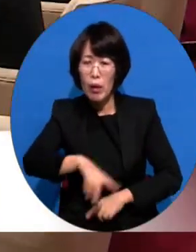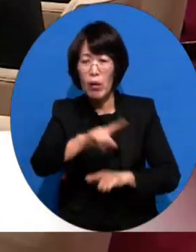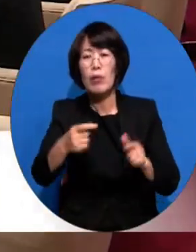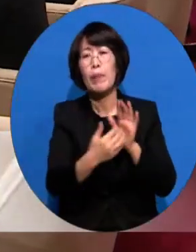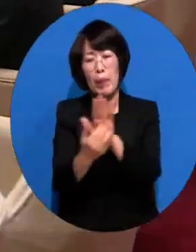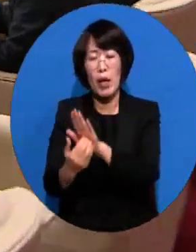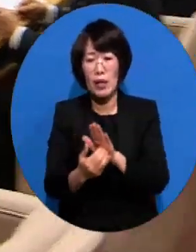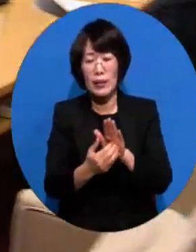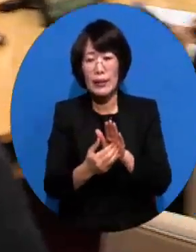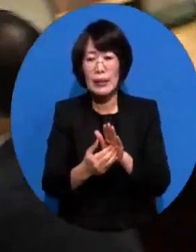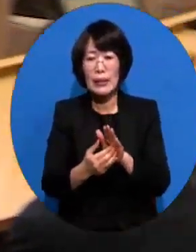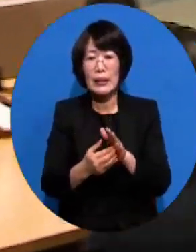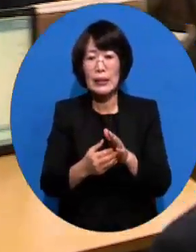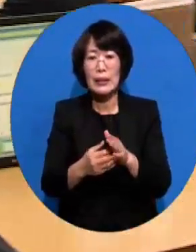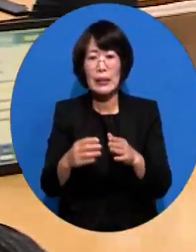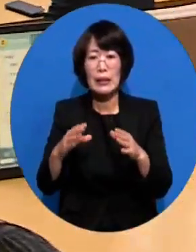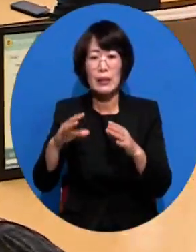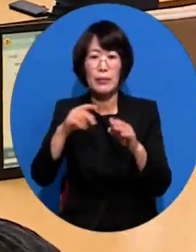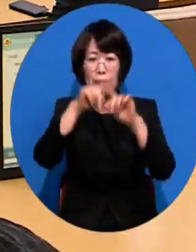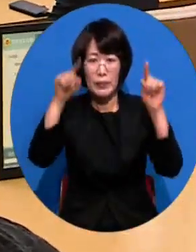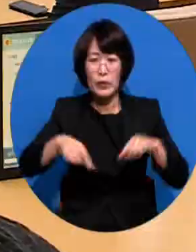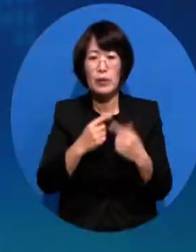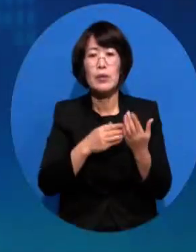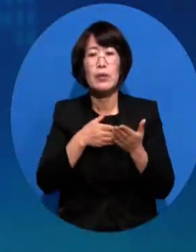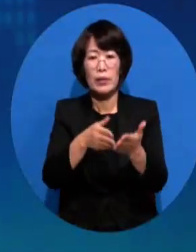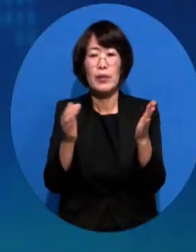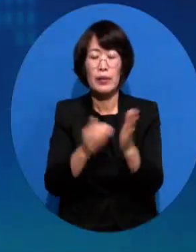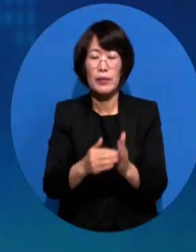건의문도 의결했습니다.